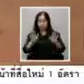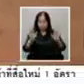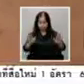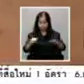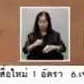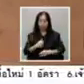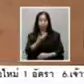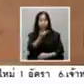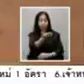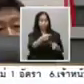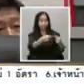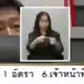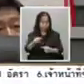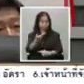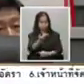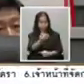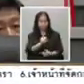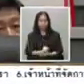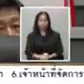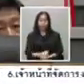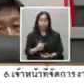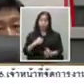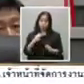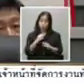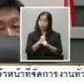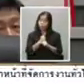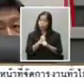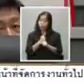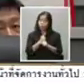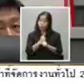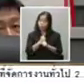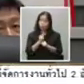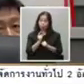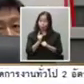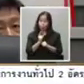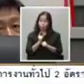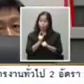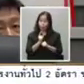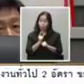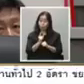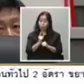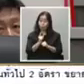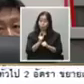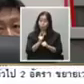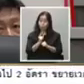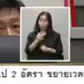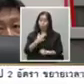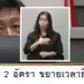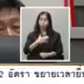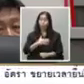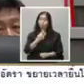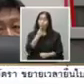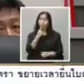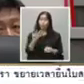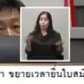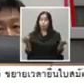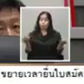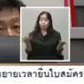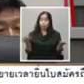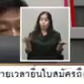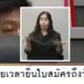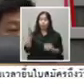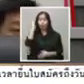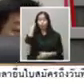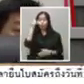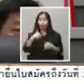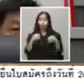ายครับ ครับสรุปว่าวันนั้นนะครับผมก็ไม่ได้พูดผมก็ไม่ได้อภิปราย